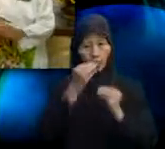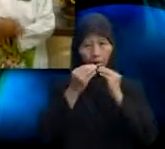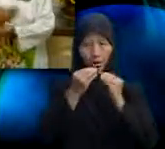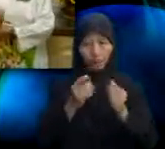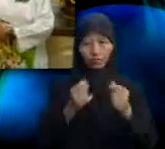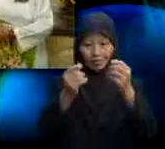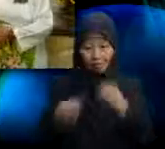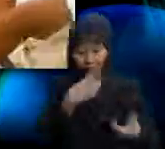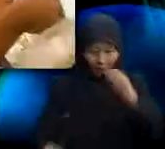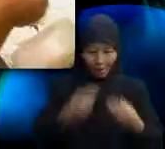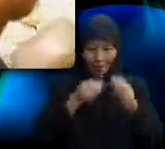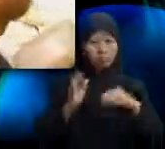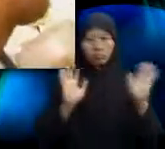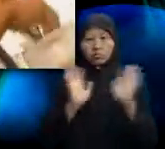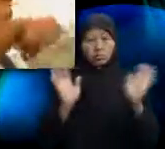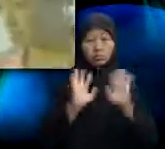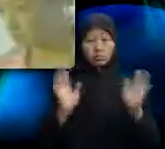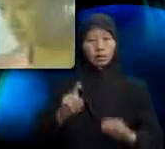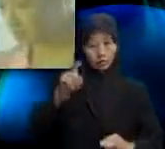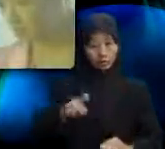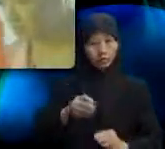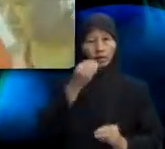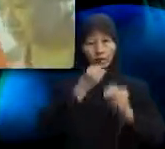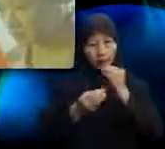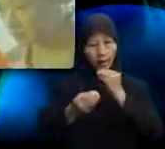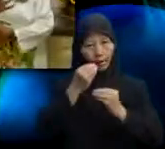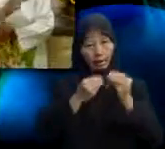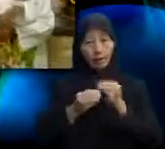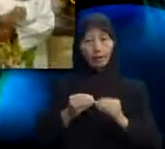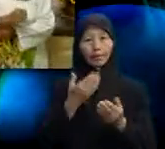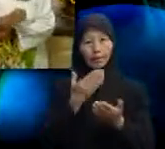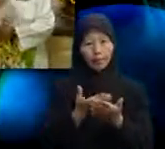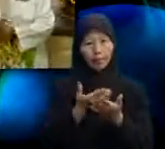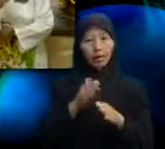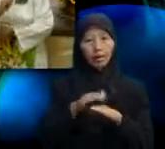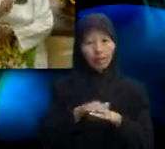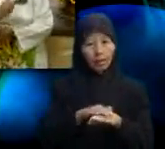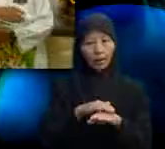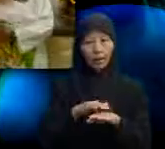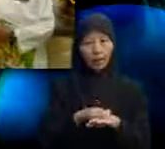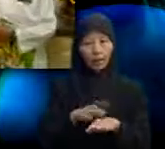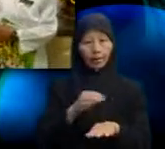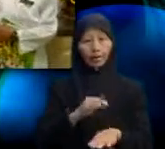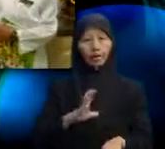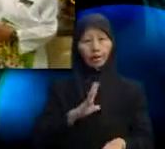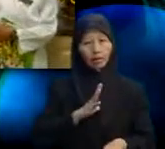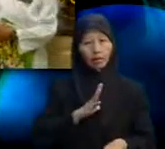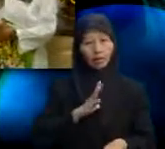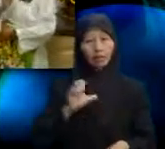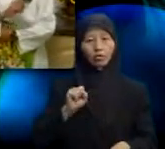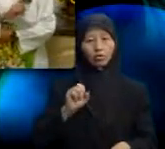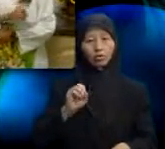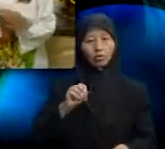Janganlah makan dengan gopoh-gapah atau gelojoh. Makan mestilah dengan cermat, sederhana dan